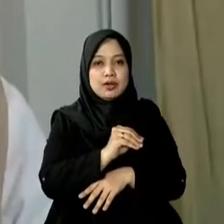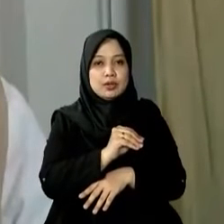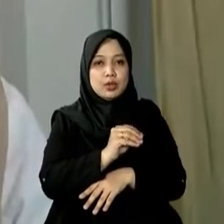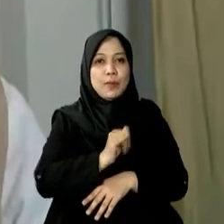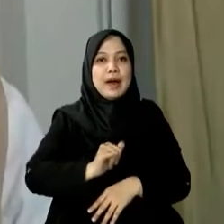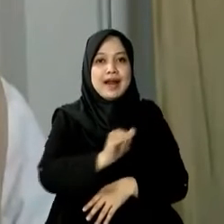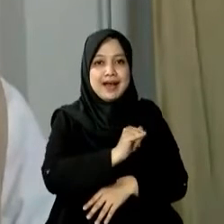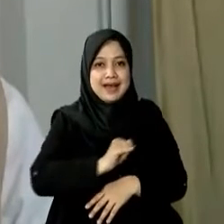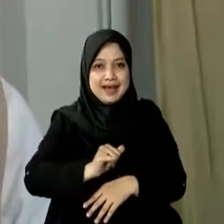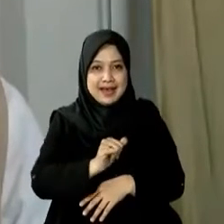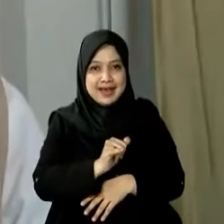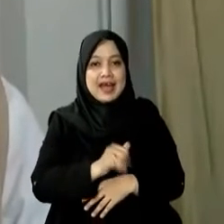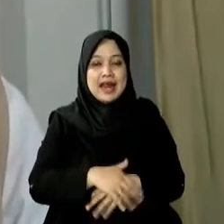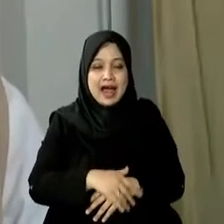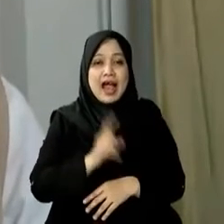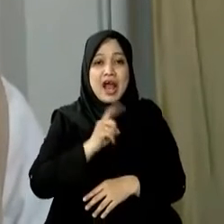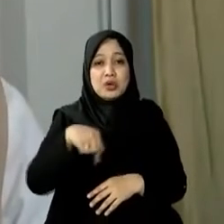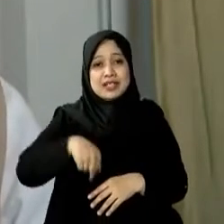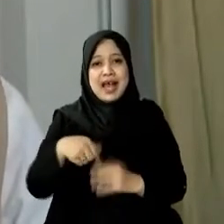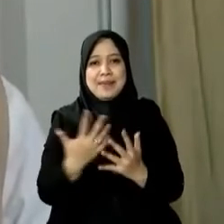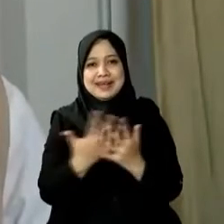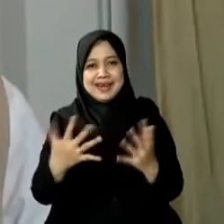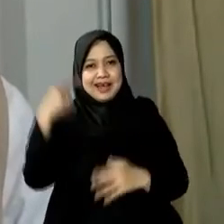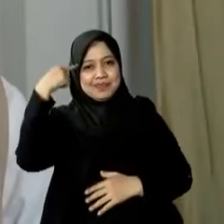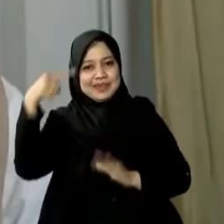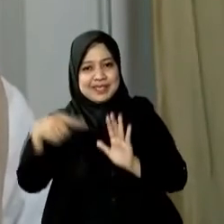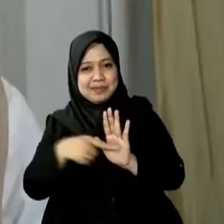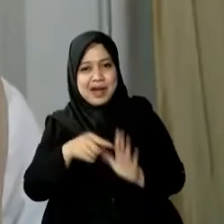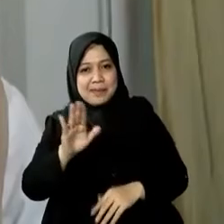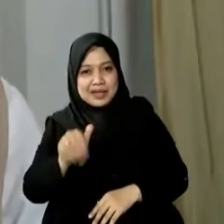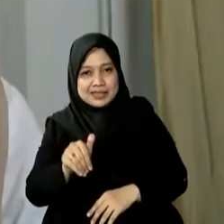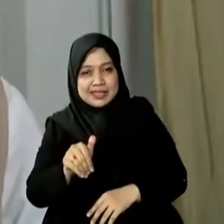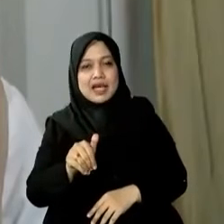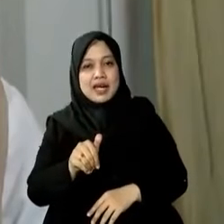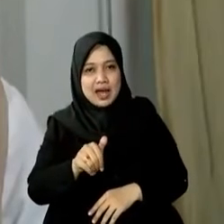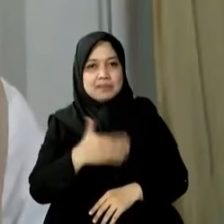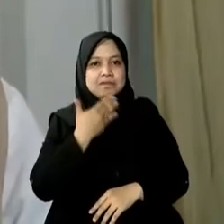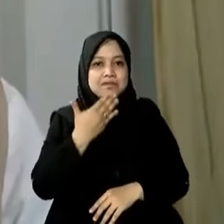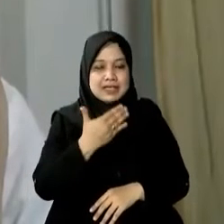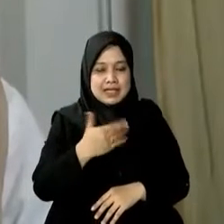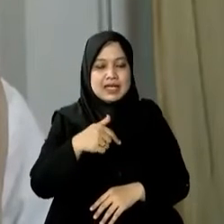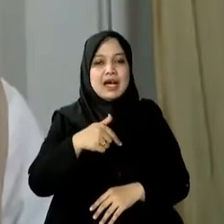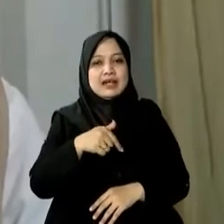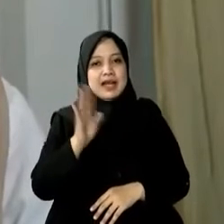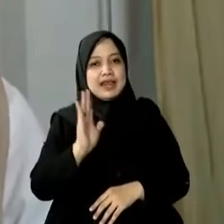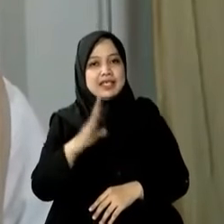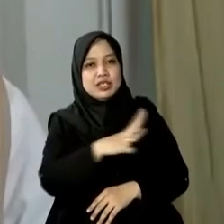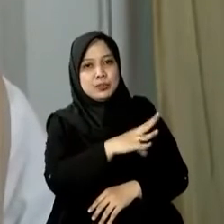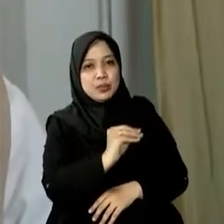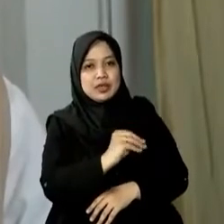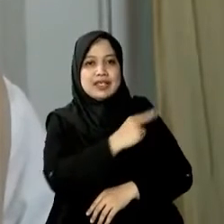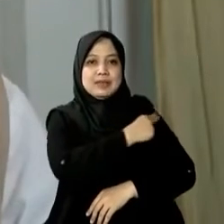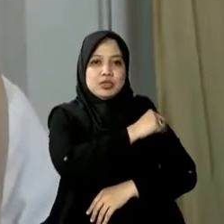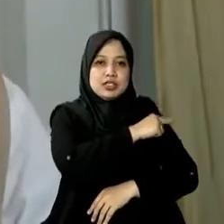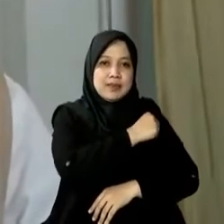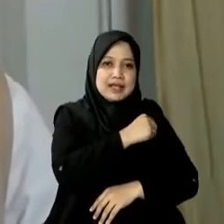masyarakat kita jemputnya di Puskesmas ataupun di tempat yang sudah dikondisikan bersama Satgas Rp telepon